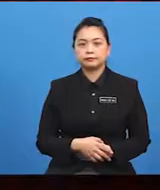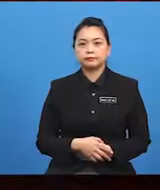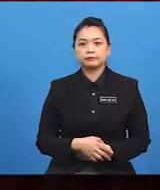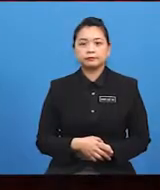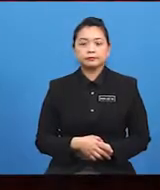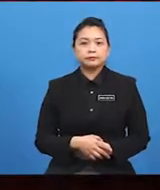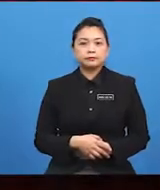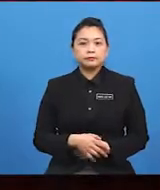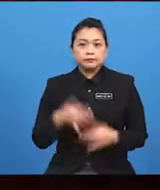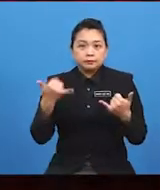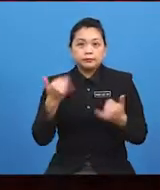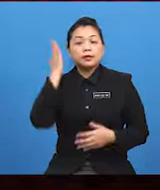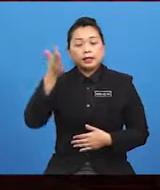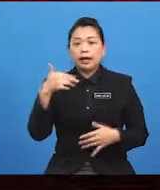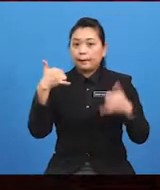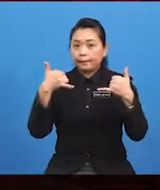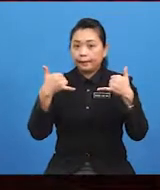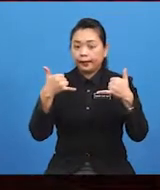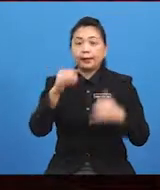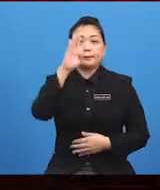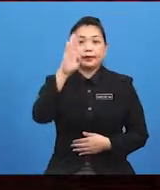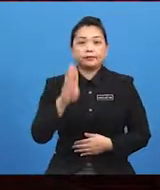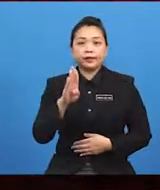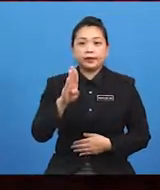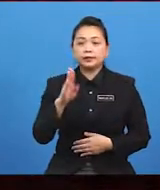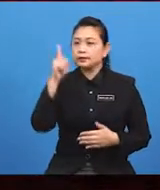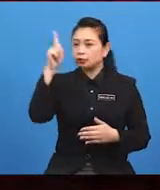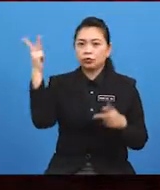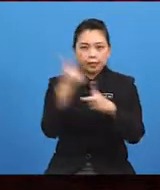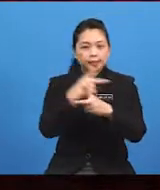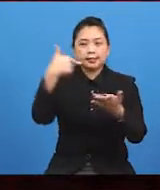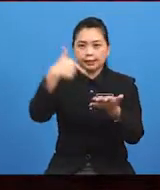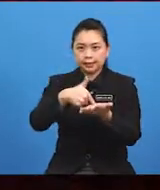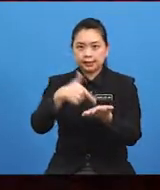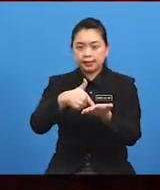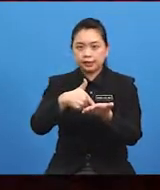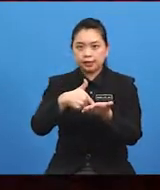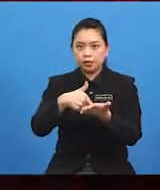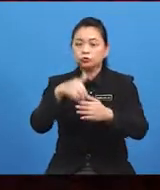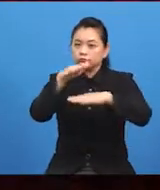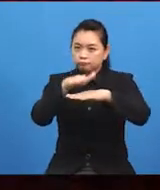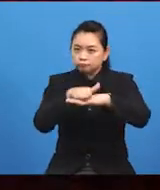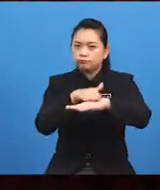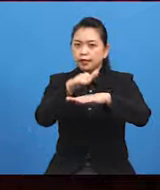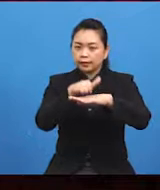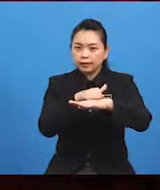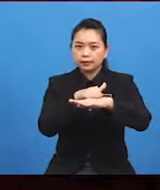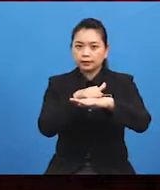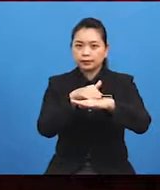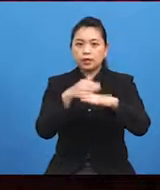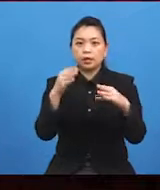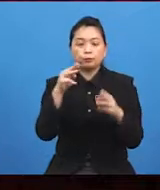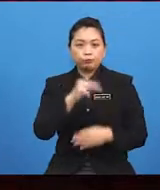Saudara Haziq akan memainkan arpeggio B flat major ini sekali lagi dalam tempo yang lambat.